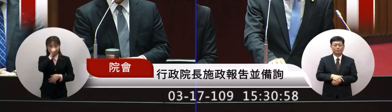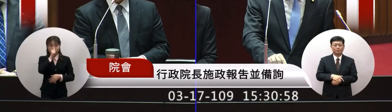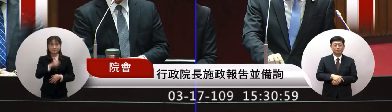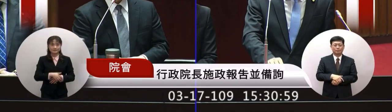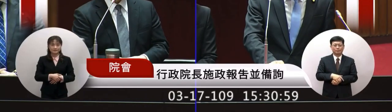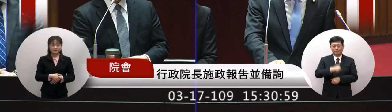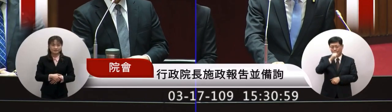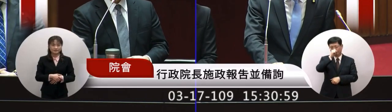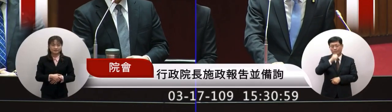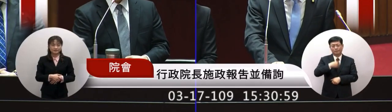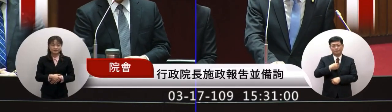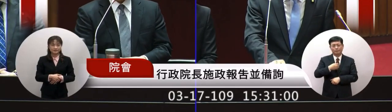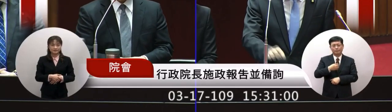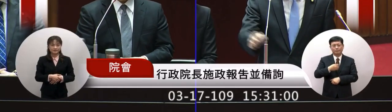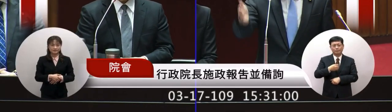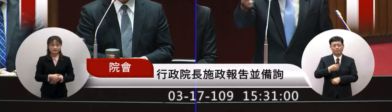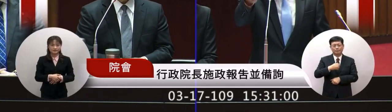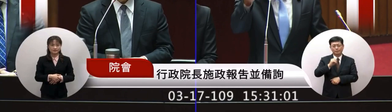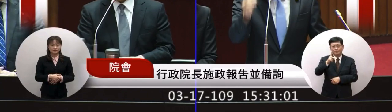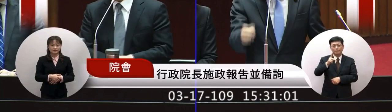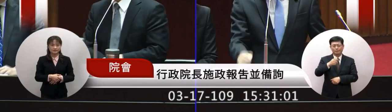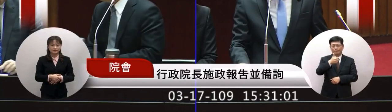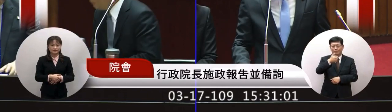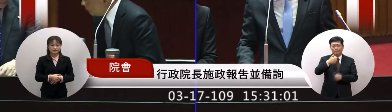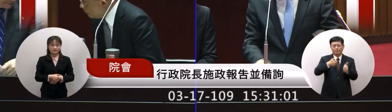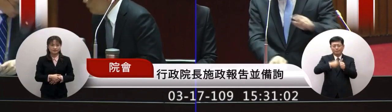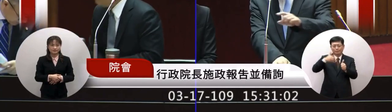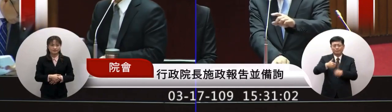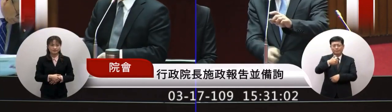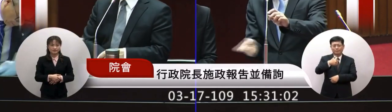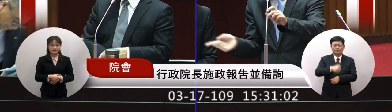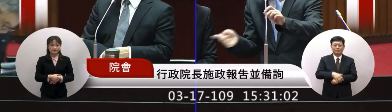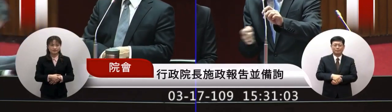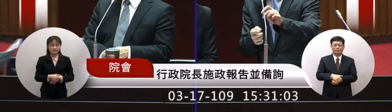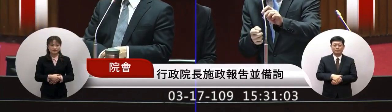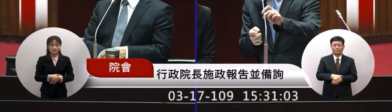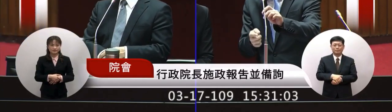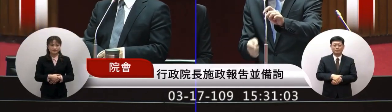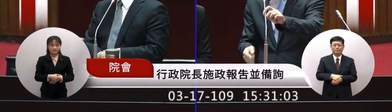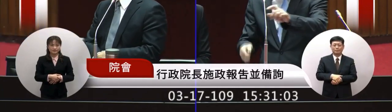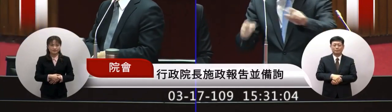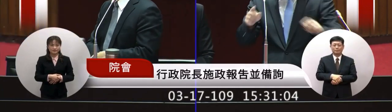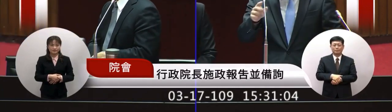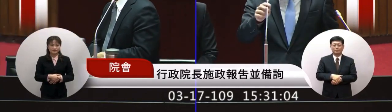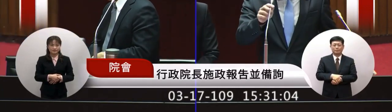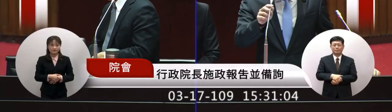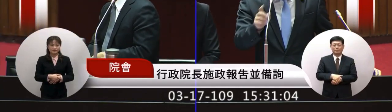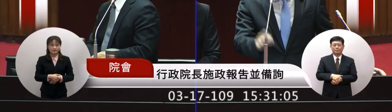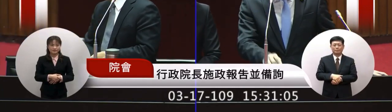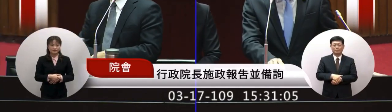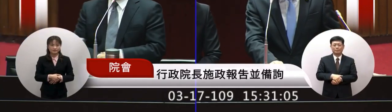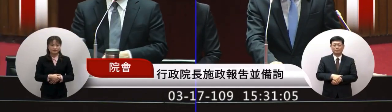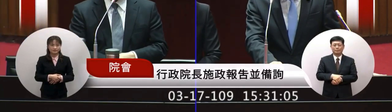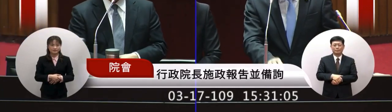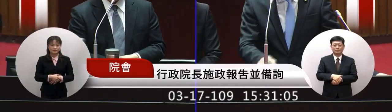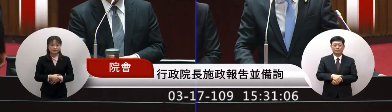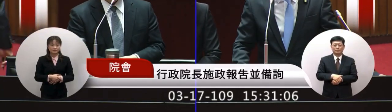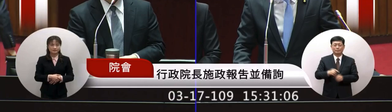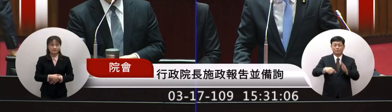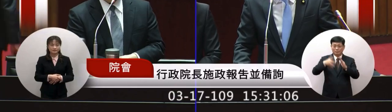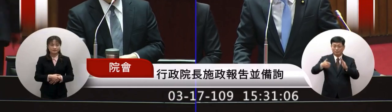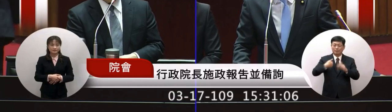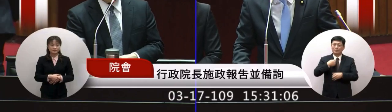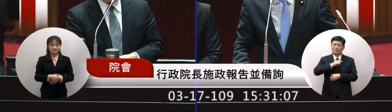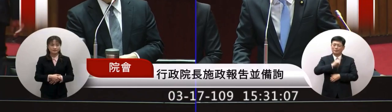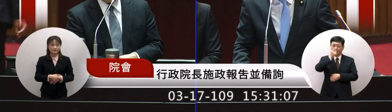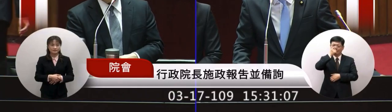好，那我 OK， 谢谢次长。 我没有要补充。 好，一定，我台